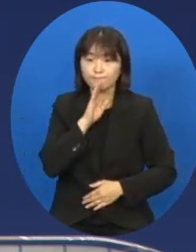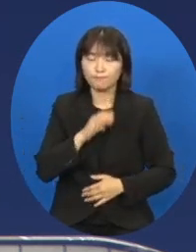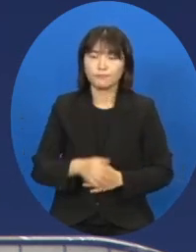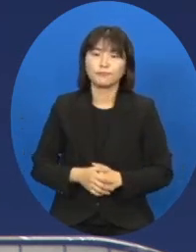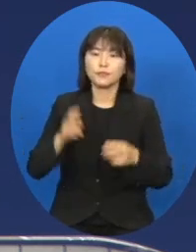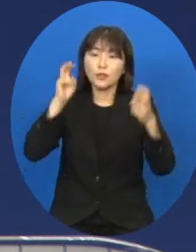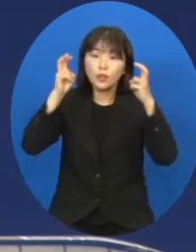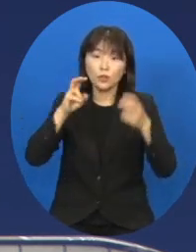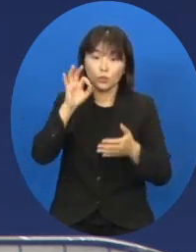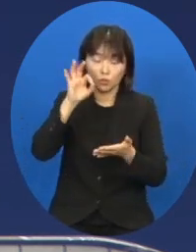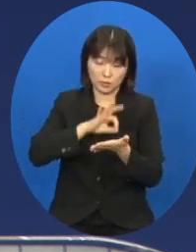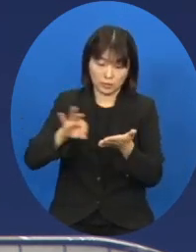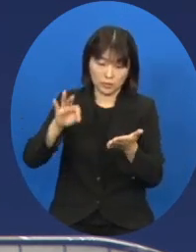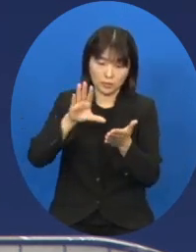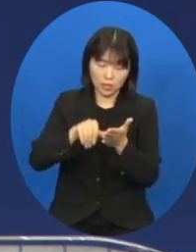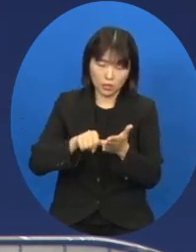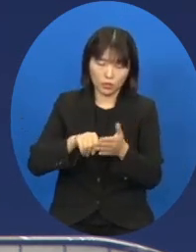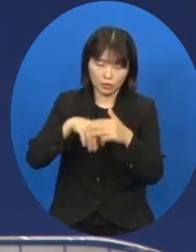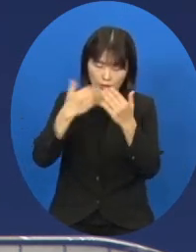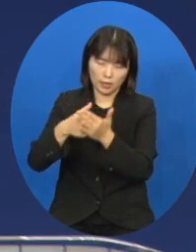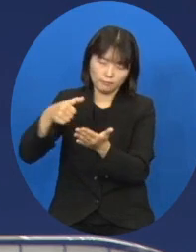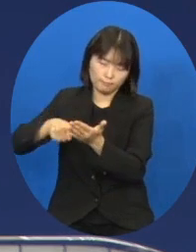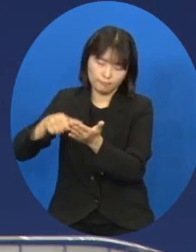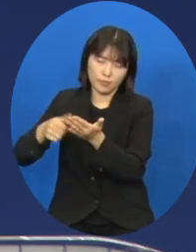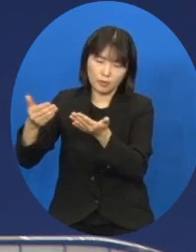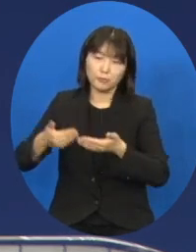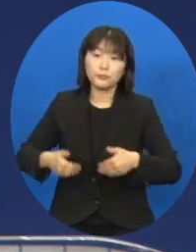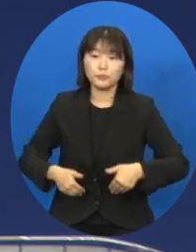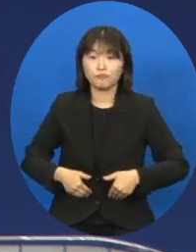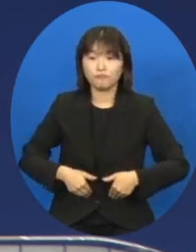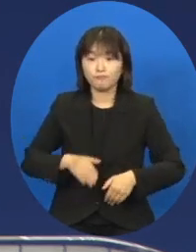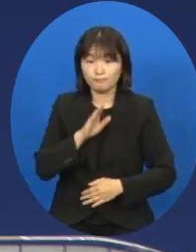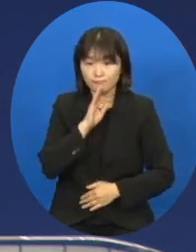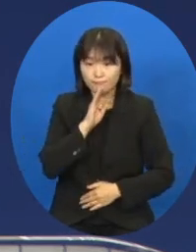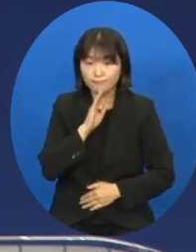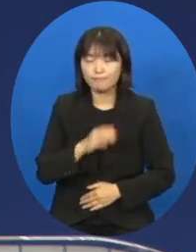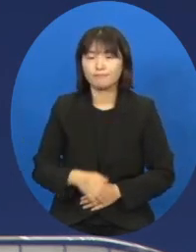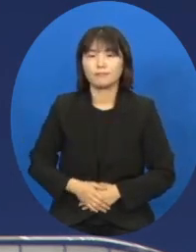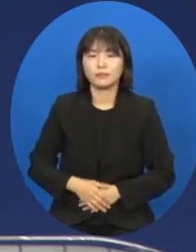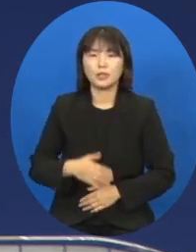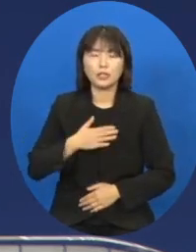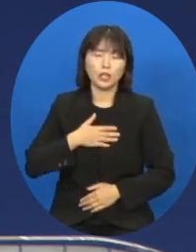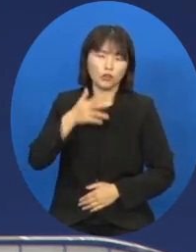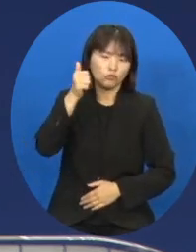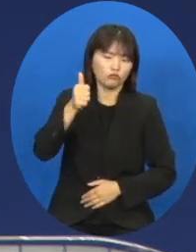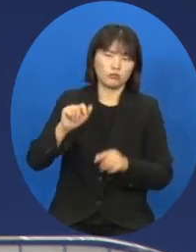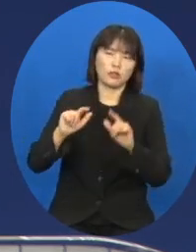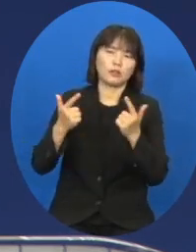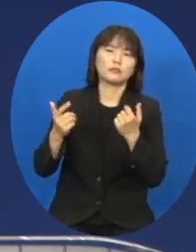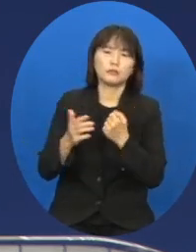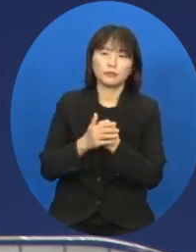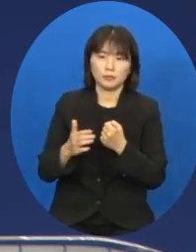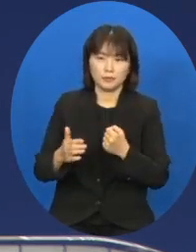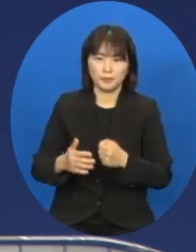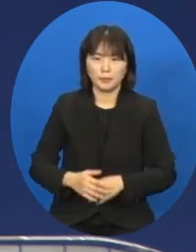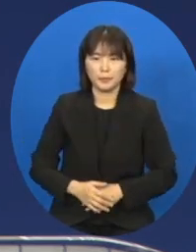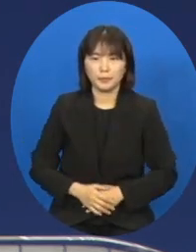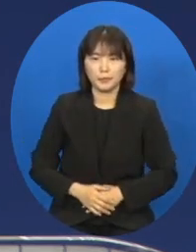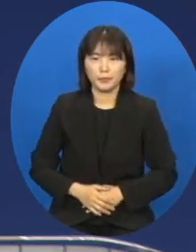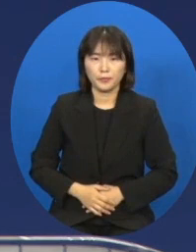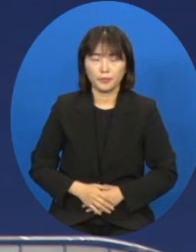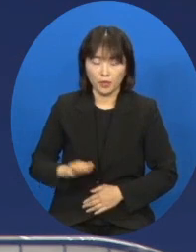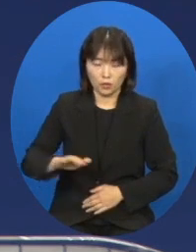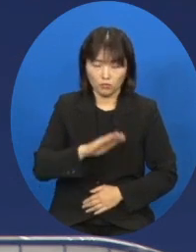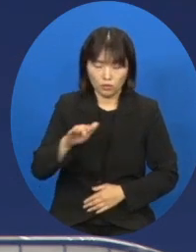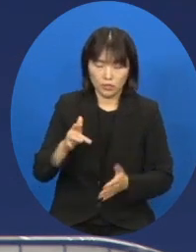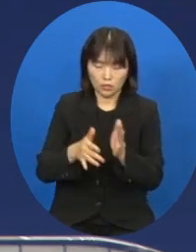돈 하나를 써도 다 결제를 맡아야 쓸수 있는 거잖아요. 내가 주인이 아니니까.